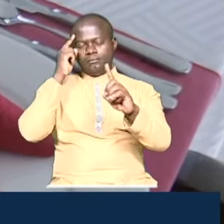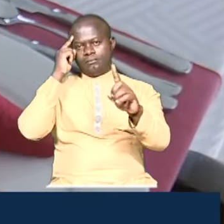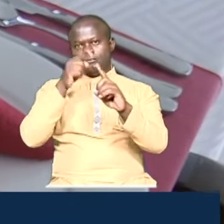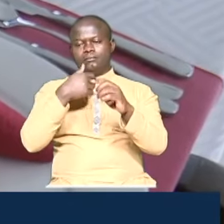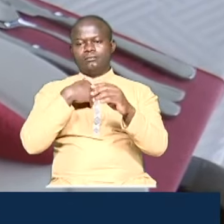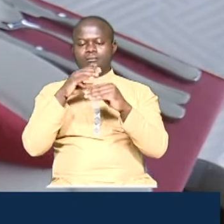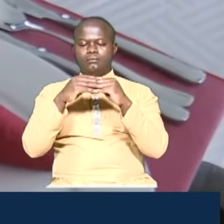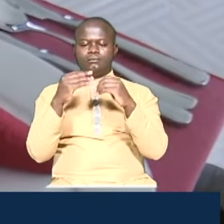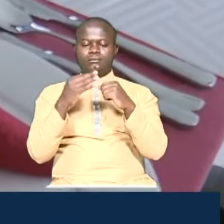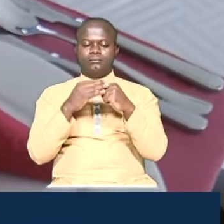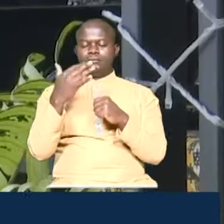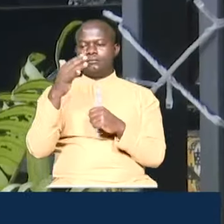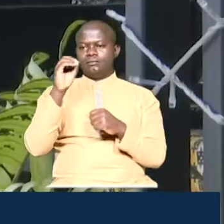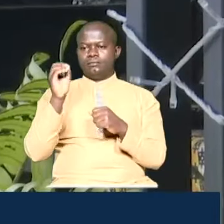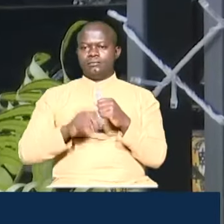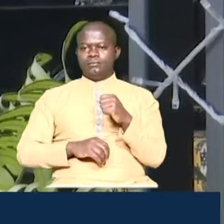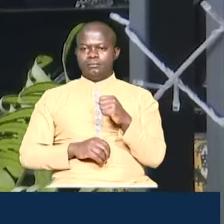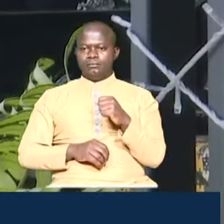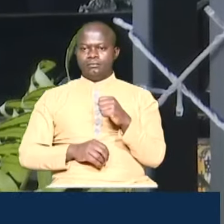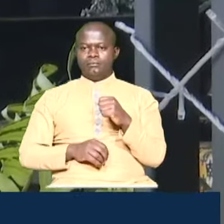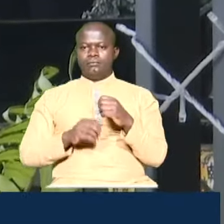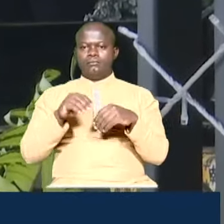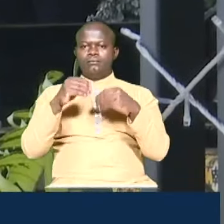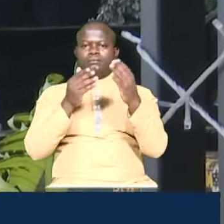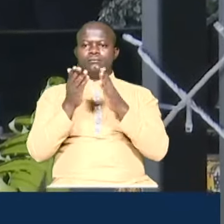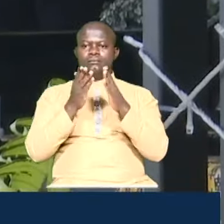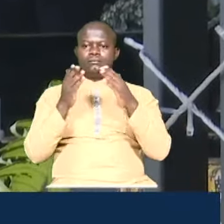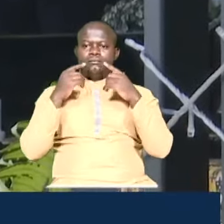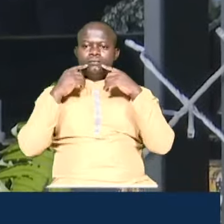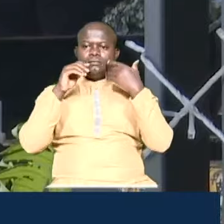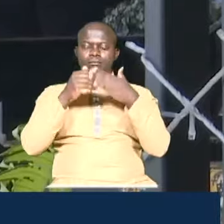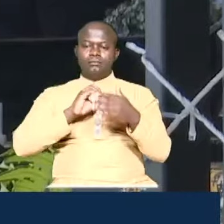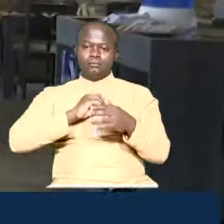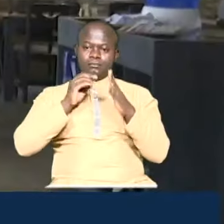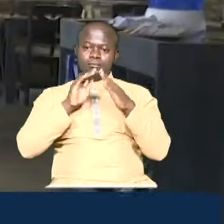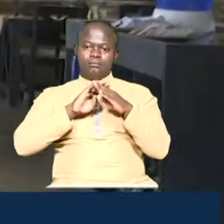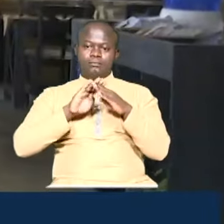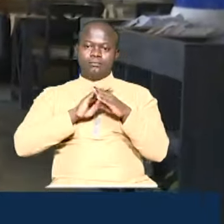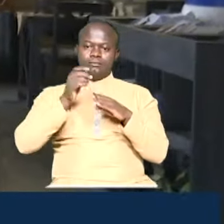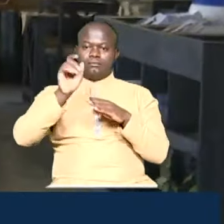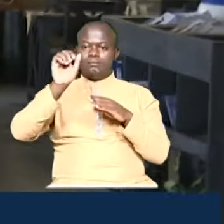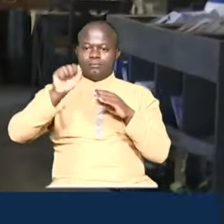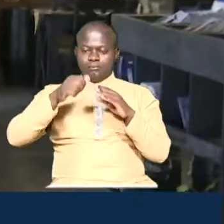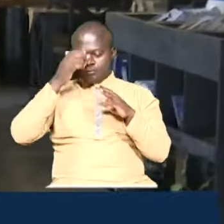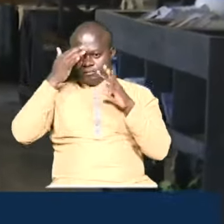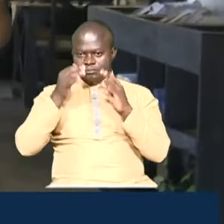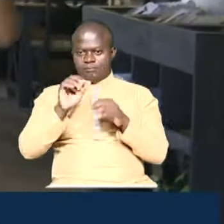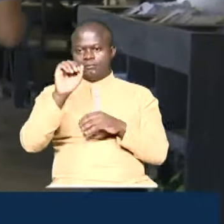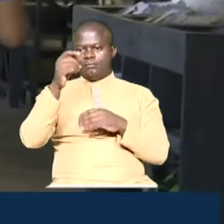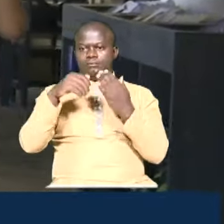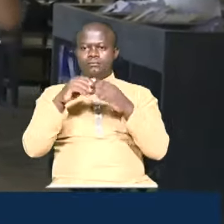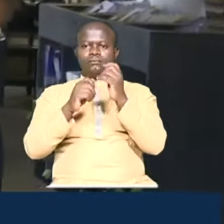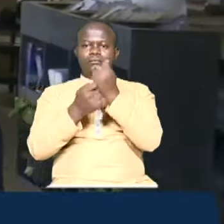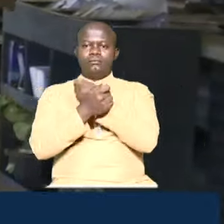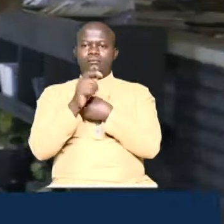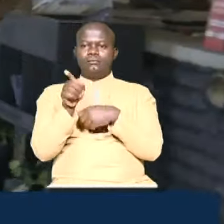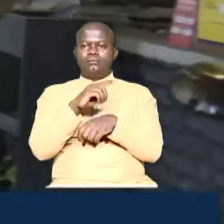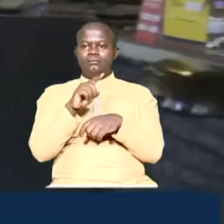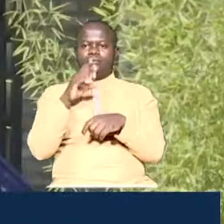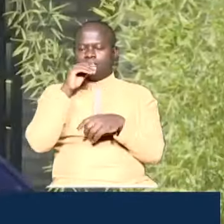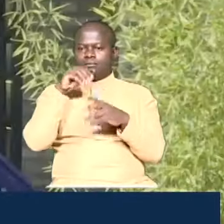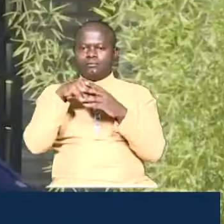amanota 85%. Abatanga serivisi basanga ba nyiri business aribo bakwiye gufata iya mbere mu gukosora amakosa avugwa mu byo